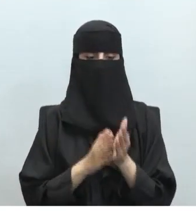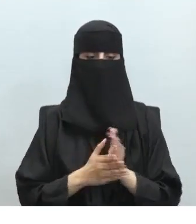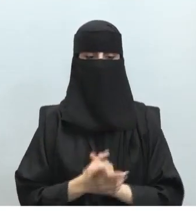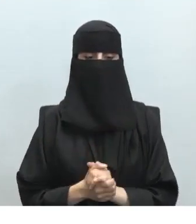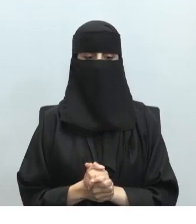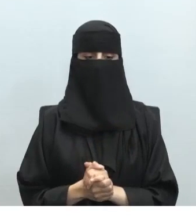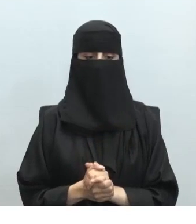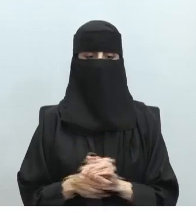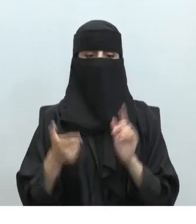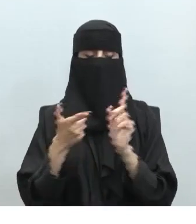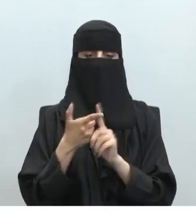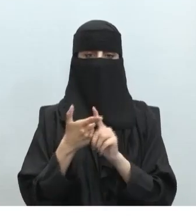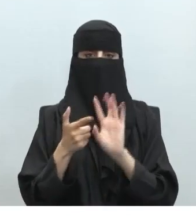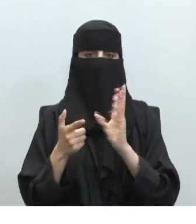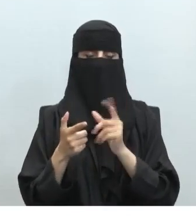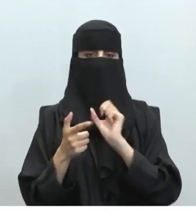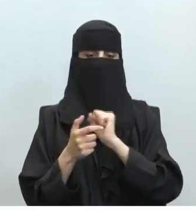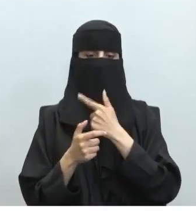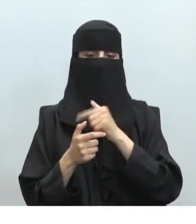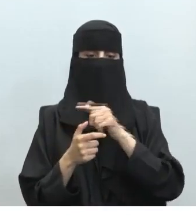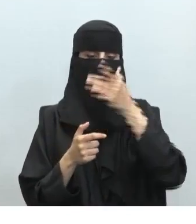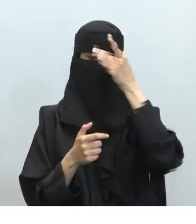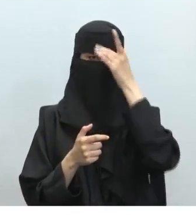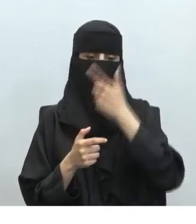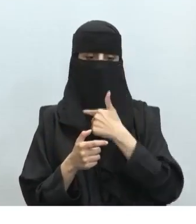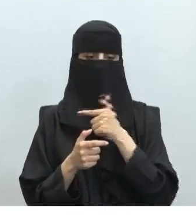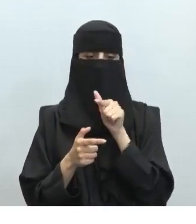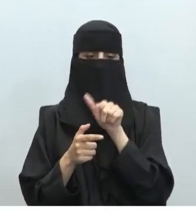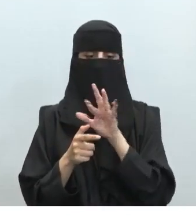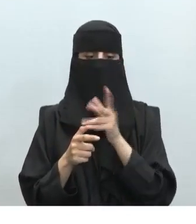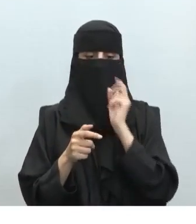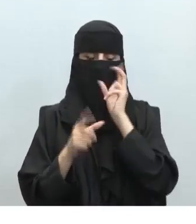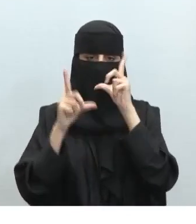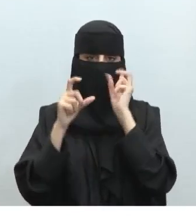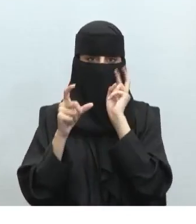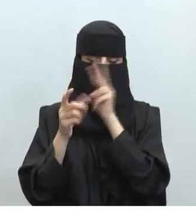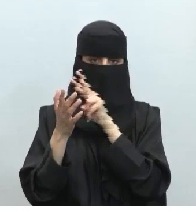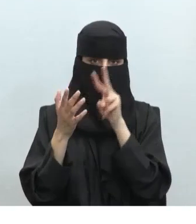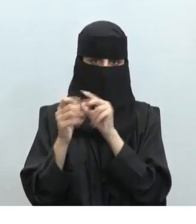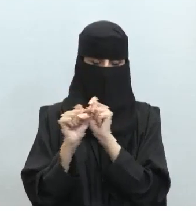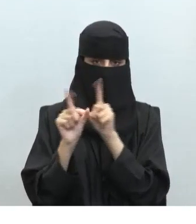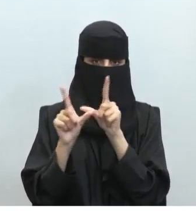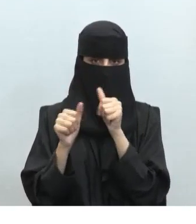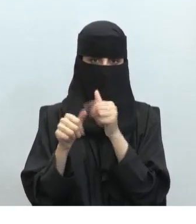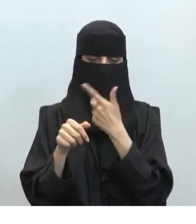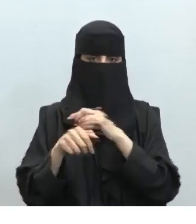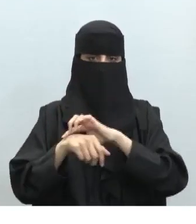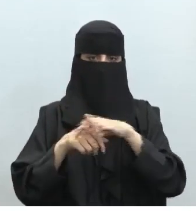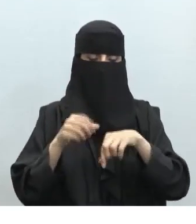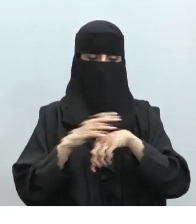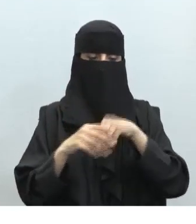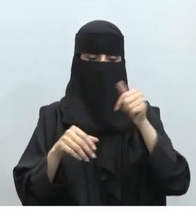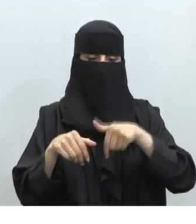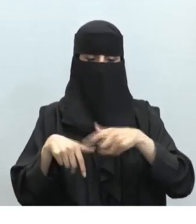تعالى ايضا من ضمن الامراض اللي تبرز معنا ولعل الصوره تعبر عن المرض اكثر من ال عنوان وعدم نمو والغضروف الذي سبب